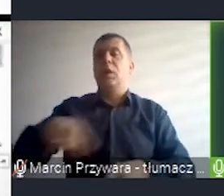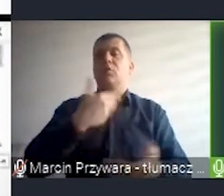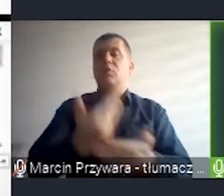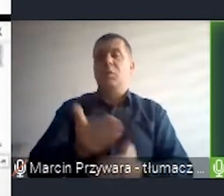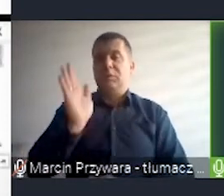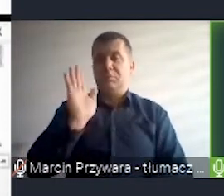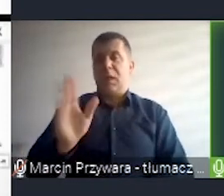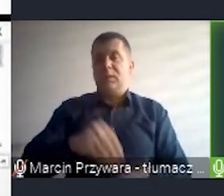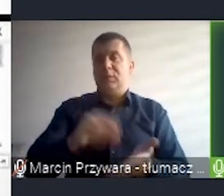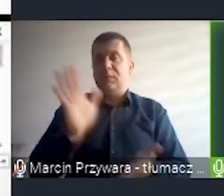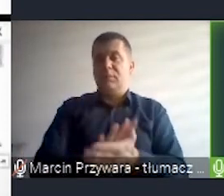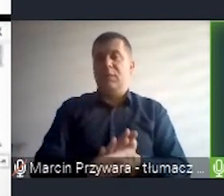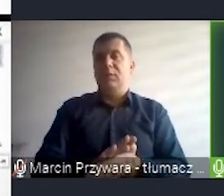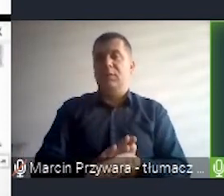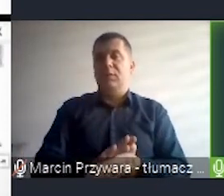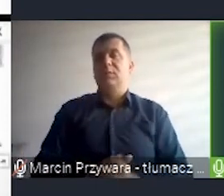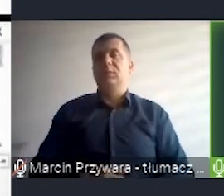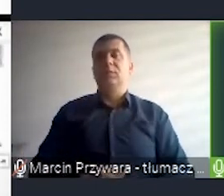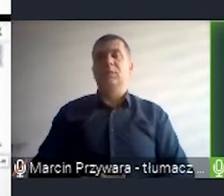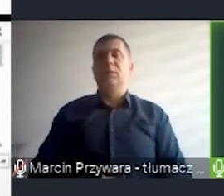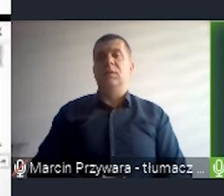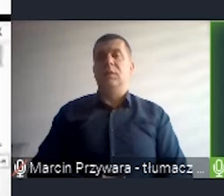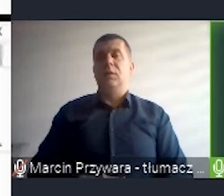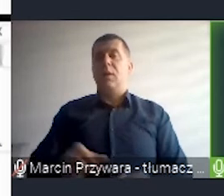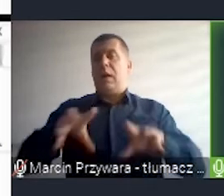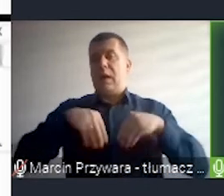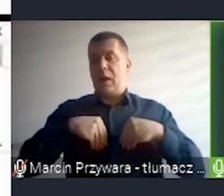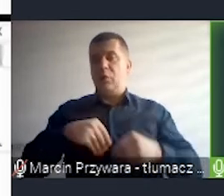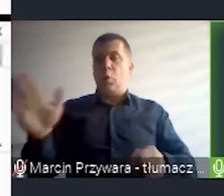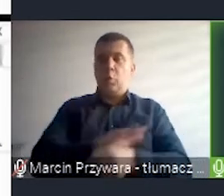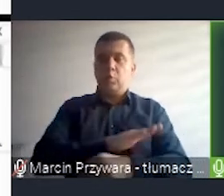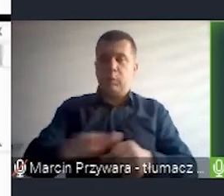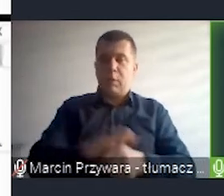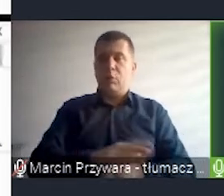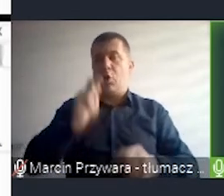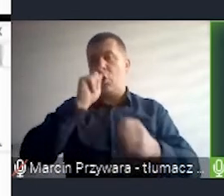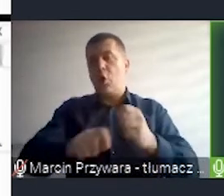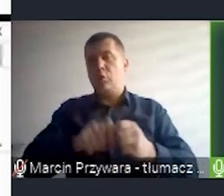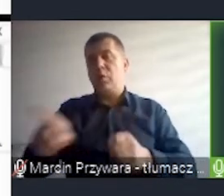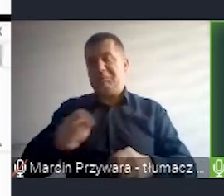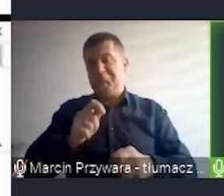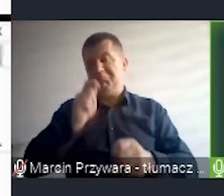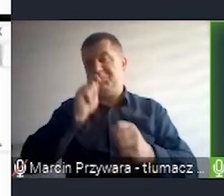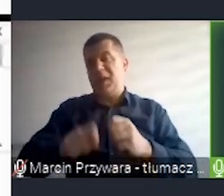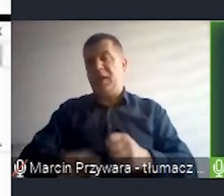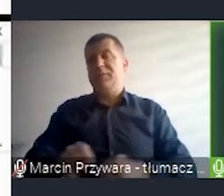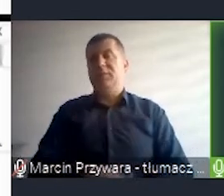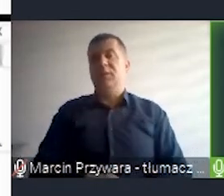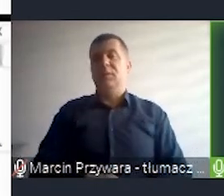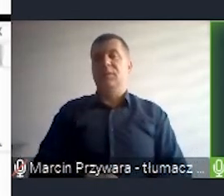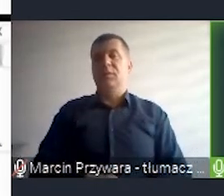macie zapisy o listach rezerwowych, o rekrutacjach uzupełniających i kontrola takie rzeczy sprawdza.